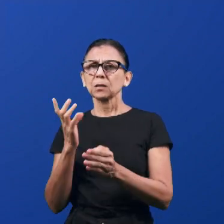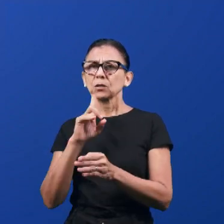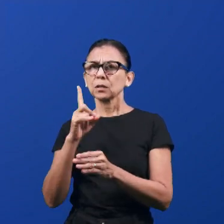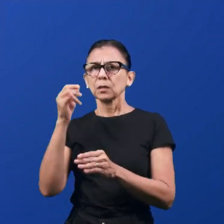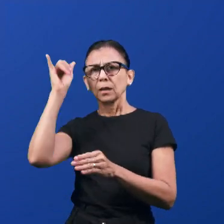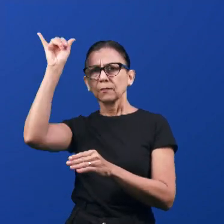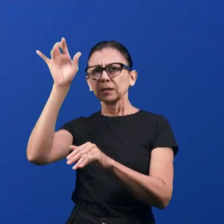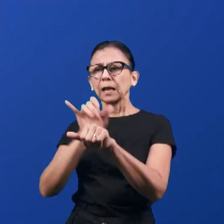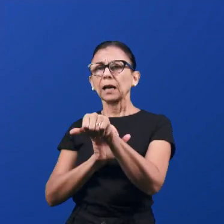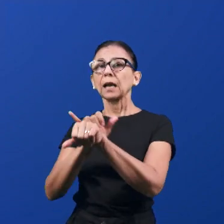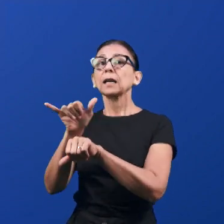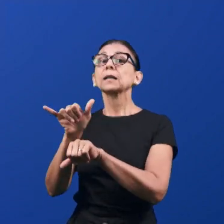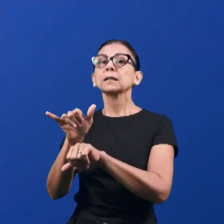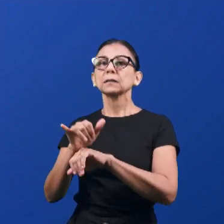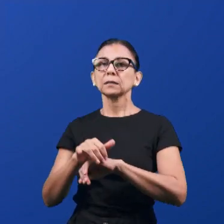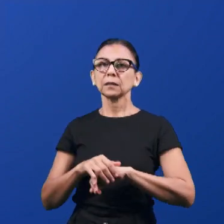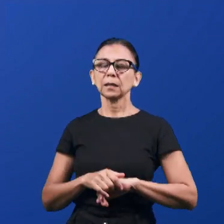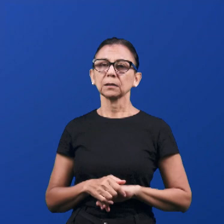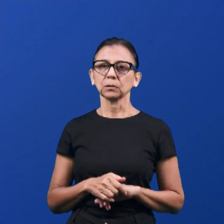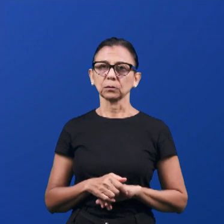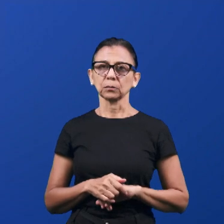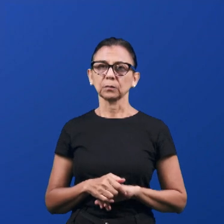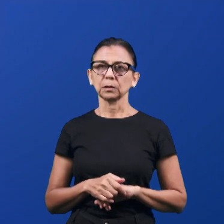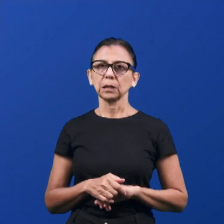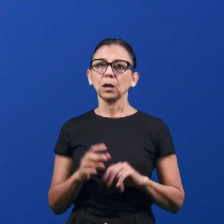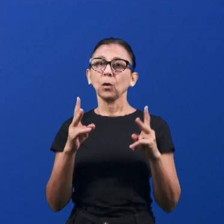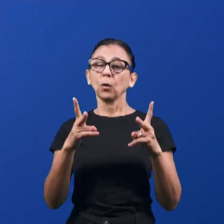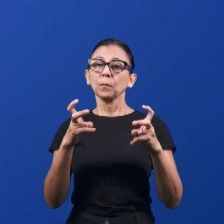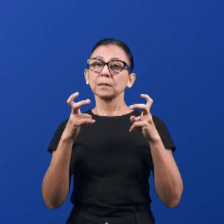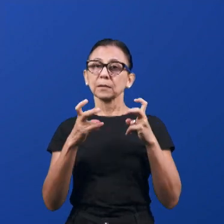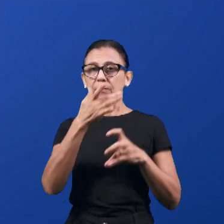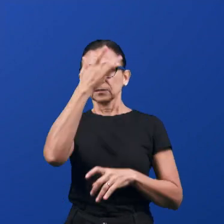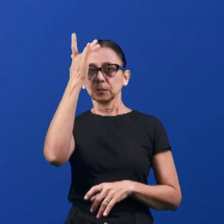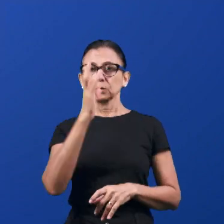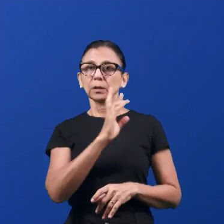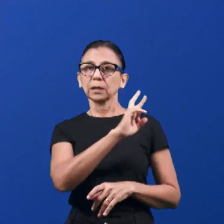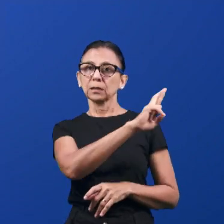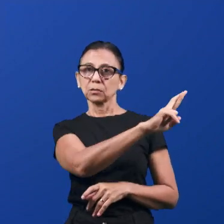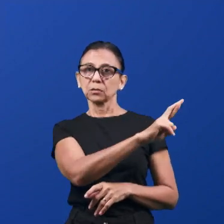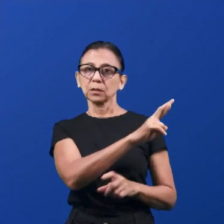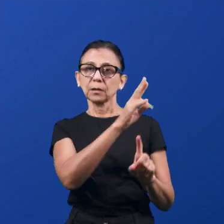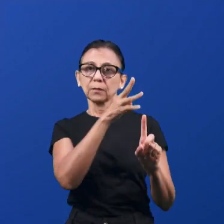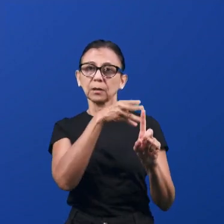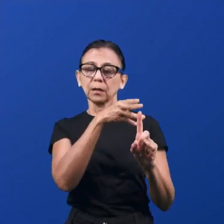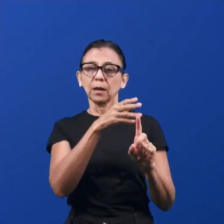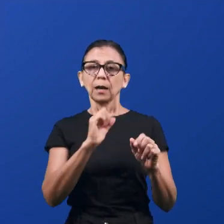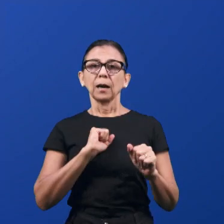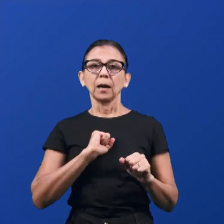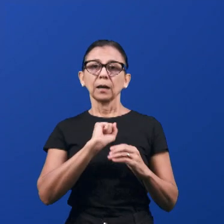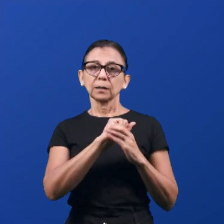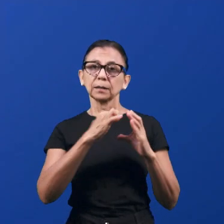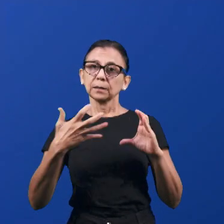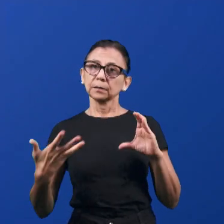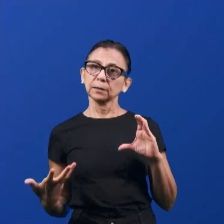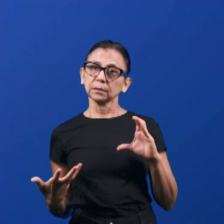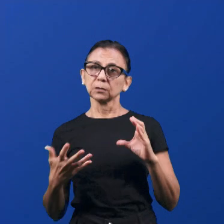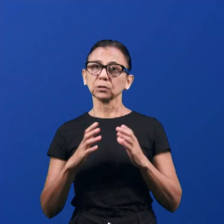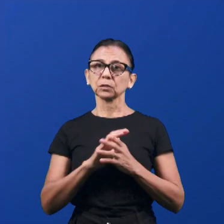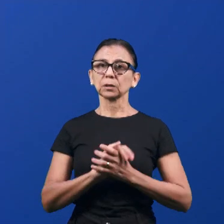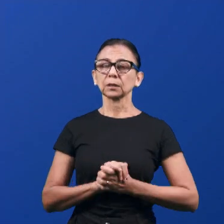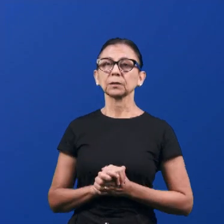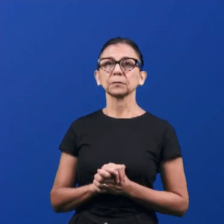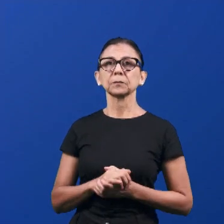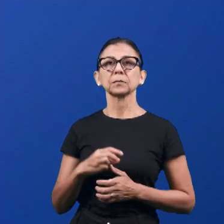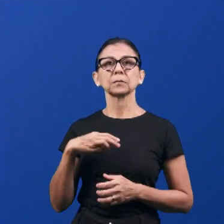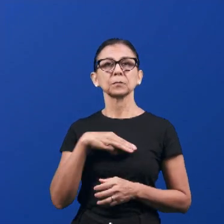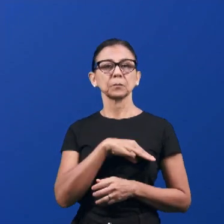trompé en prenant en compte la personnalité du religieux? Nous retrouvons la réponse en Matthieu 23,